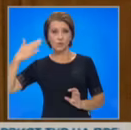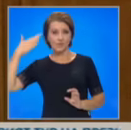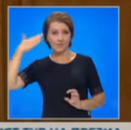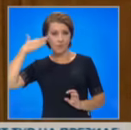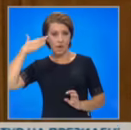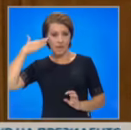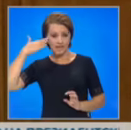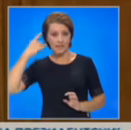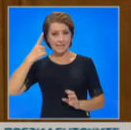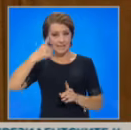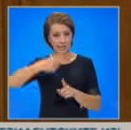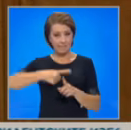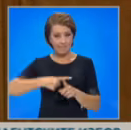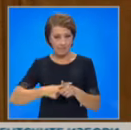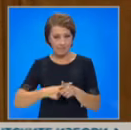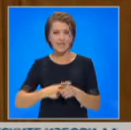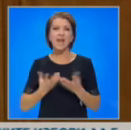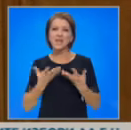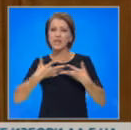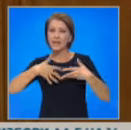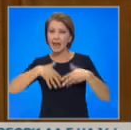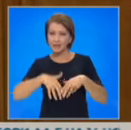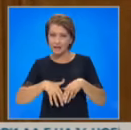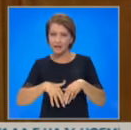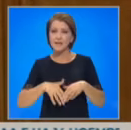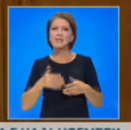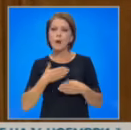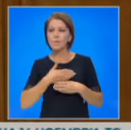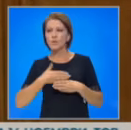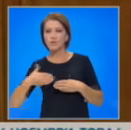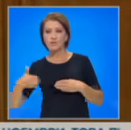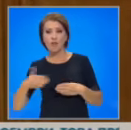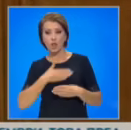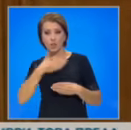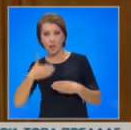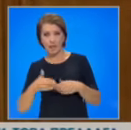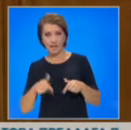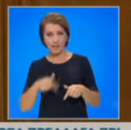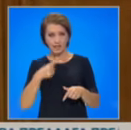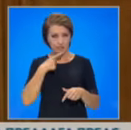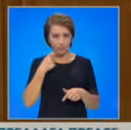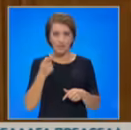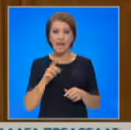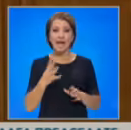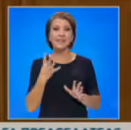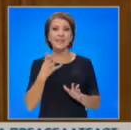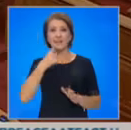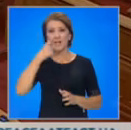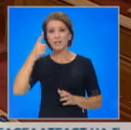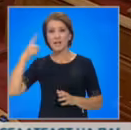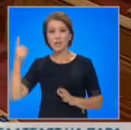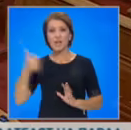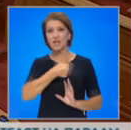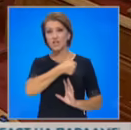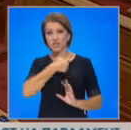и необходимата техника за усилване охраната на държавната граница с продължителност до края на годината възлиза на 9